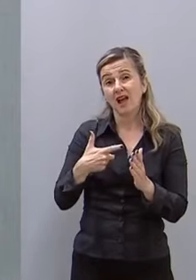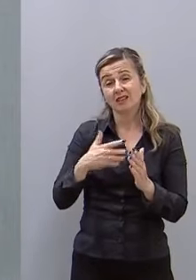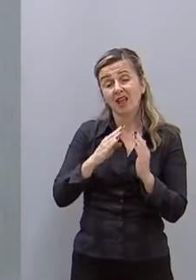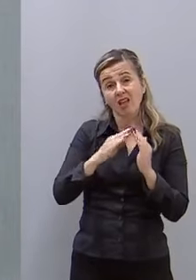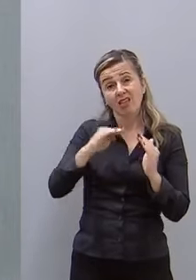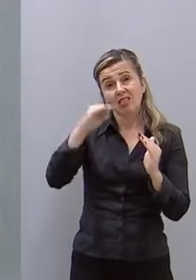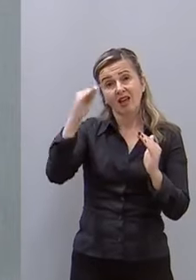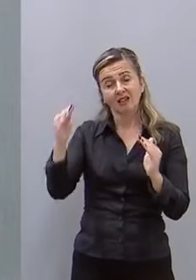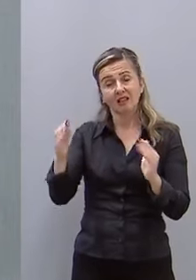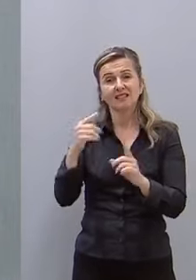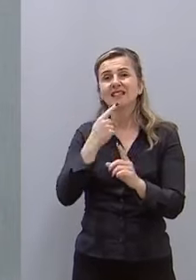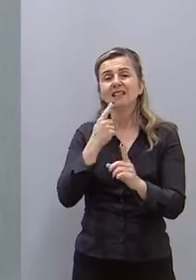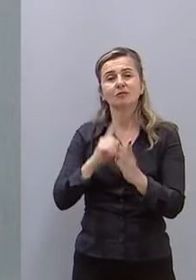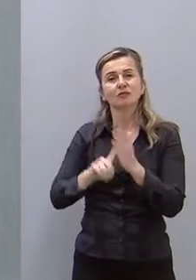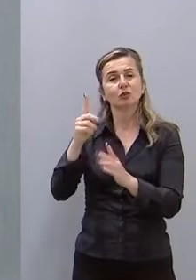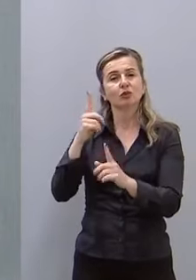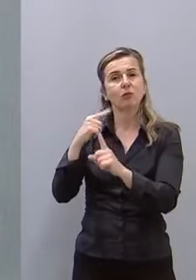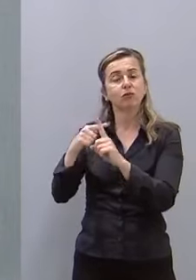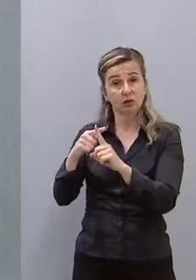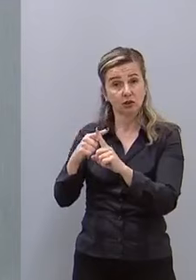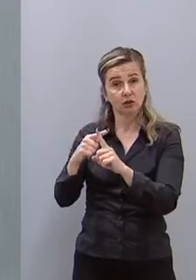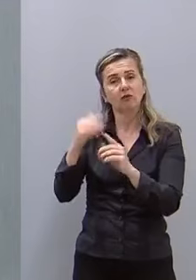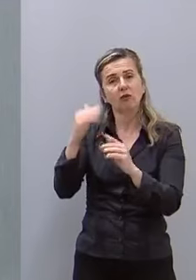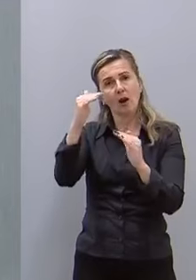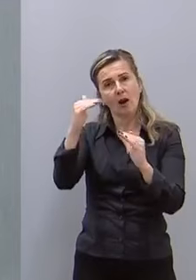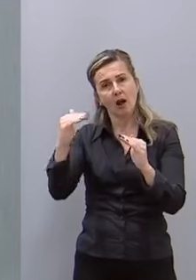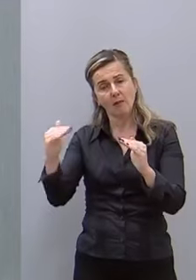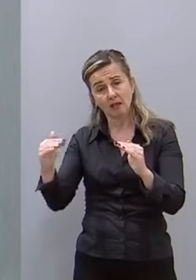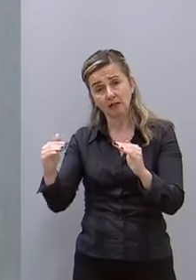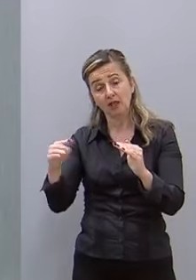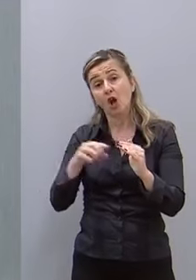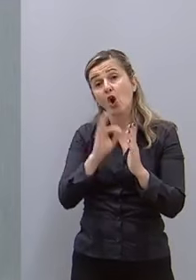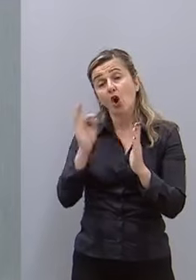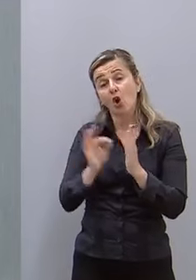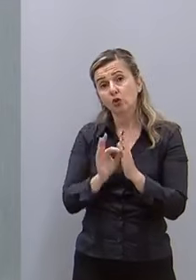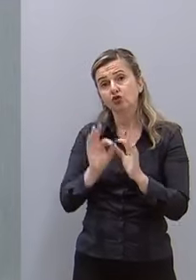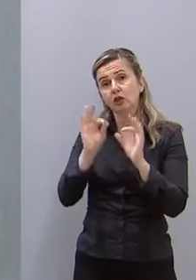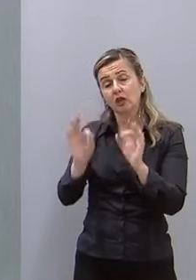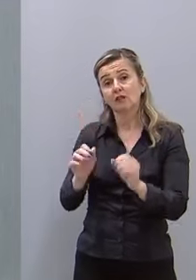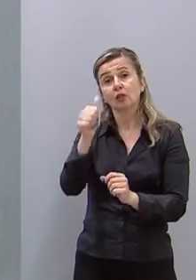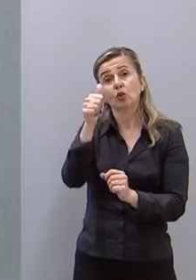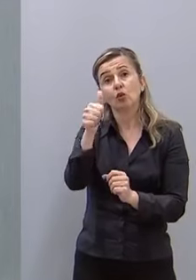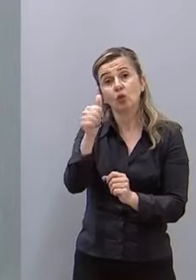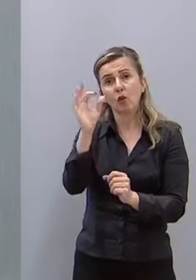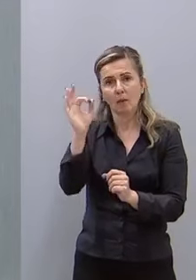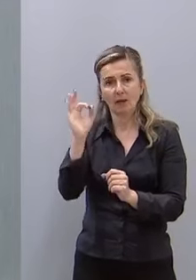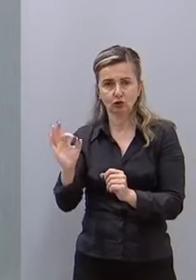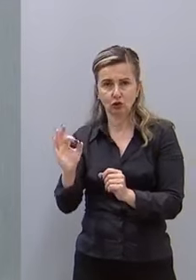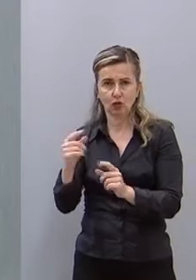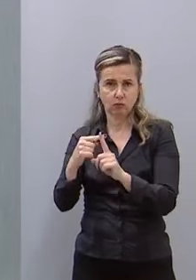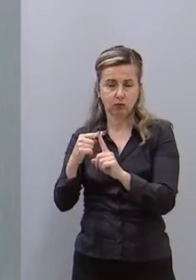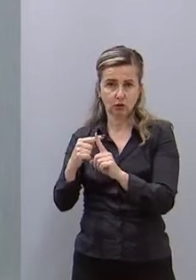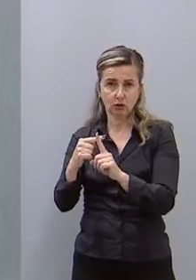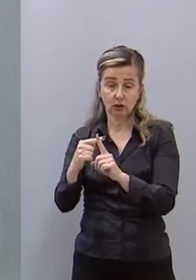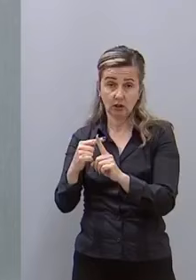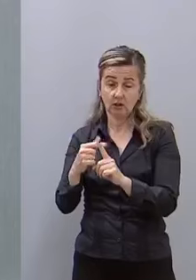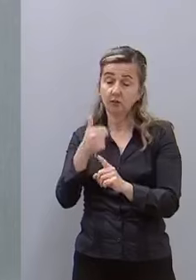sisti di duca sempre di più e oggi siamo arrivati sul 1 per cento di positività un altro elemento fondamentale